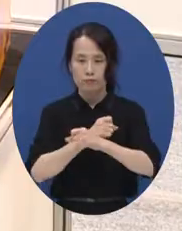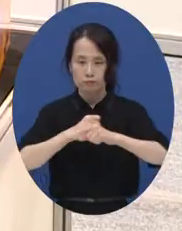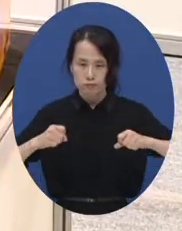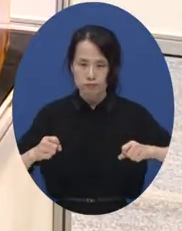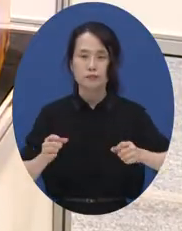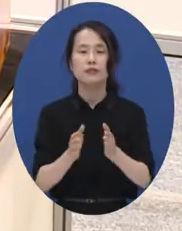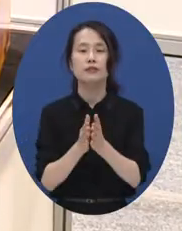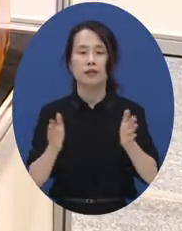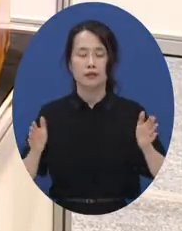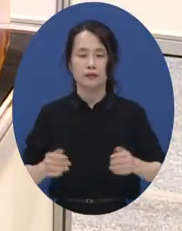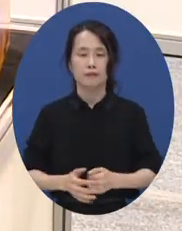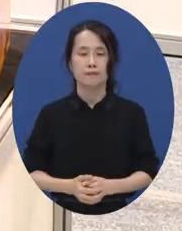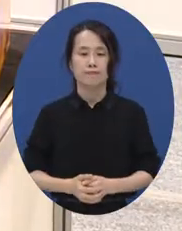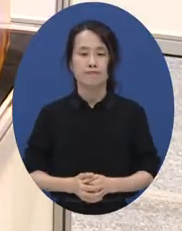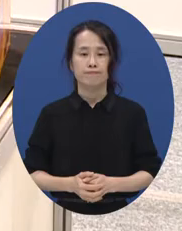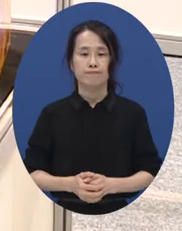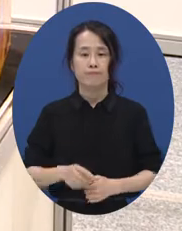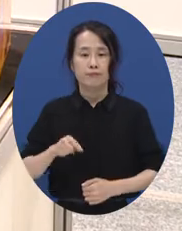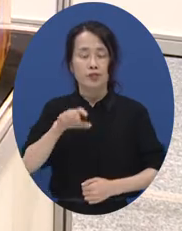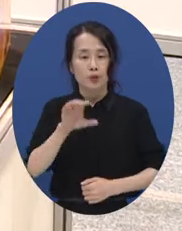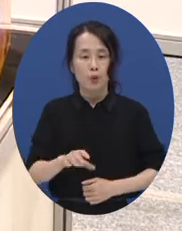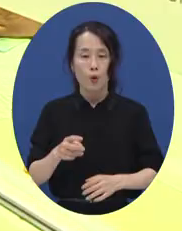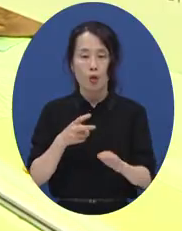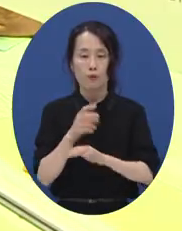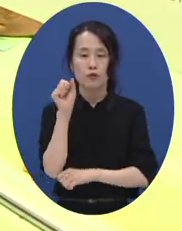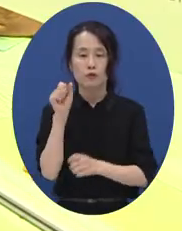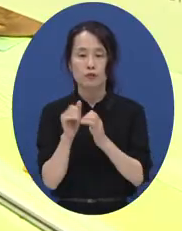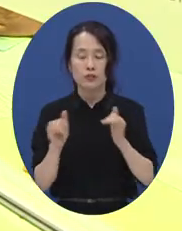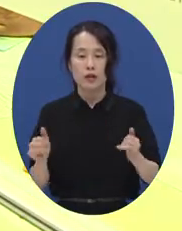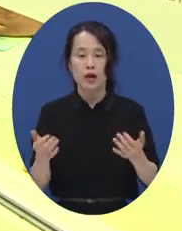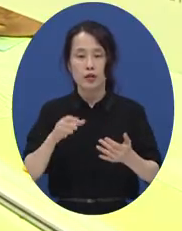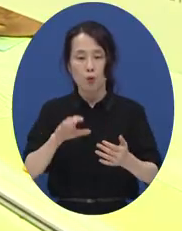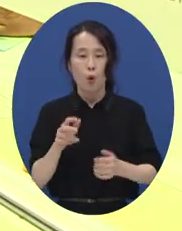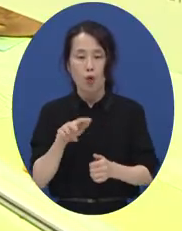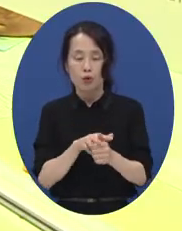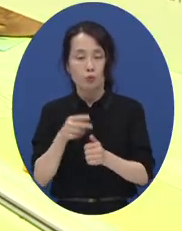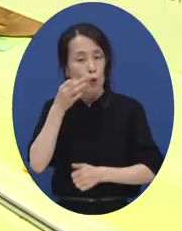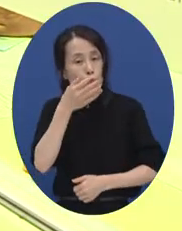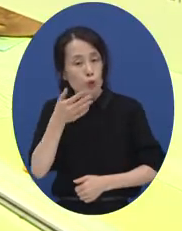확대해 개최합니다. 이 자리에서 버스 승무사원 일자리